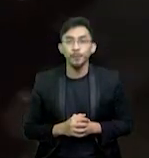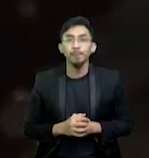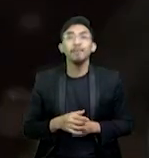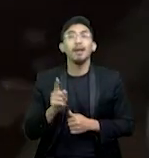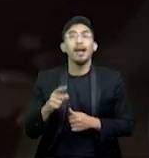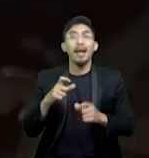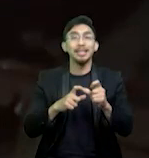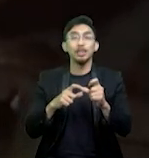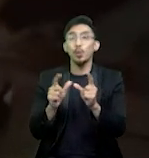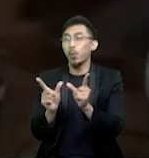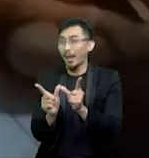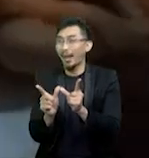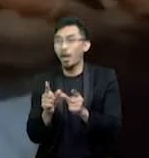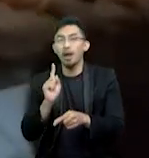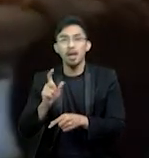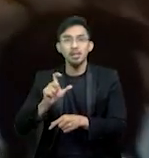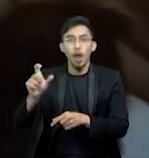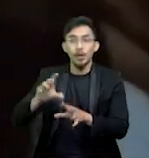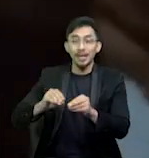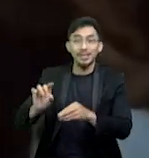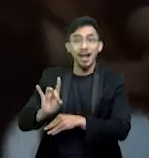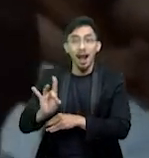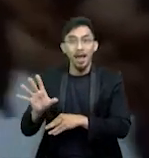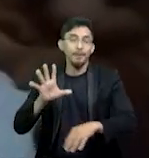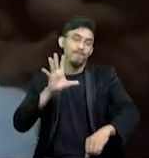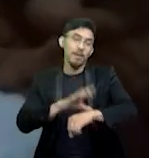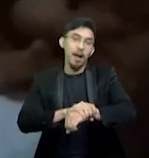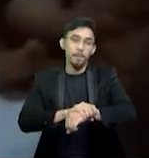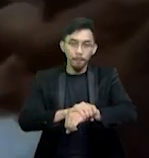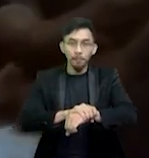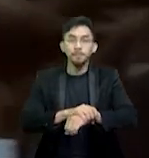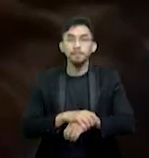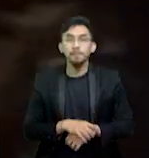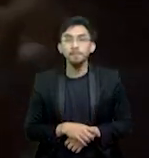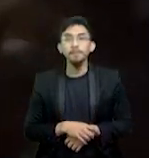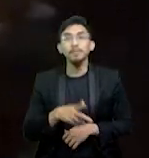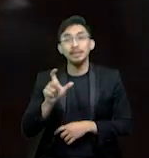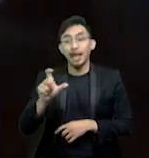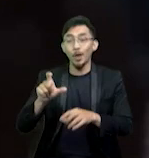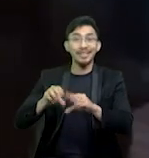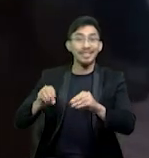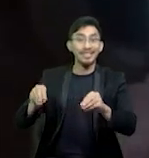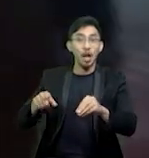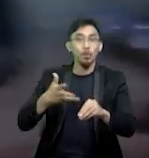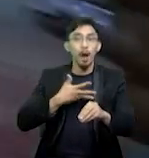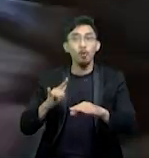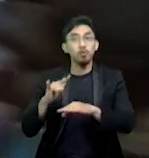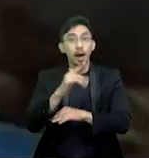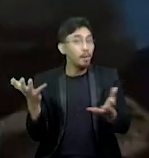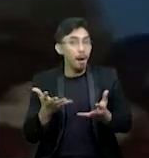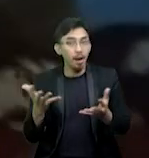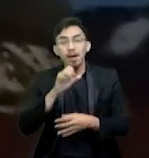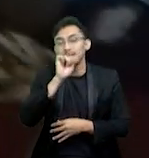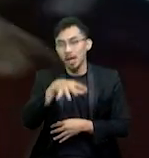sembilan calon pekerja migran ilegal diamankan para calon pekerja migran akan diberangkatkan ke Singapura sebagai asisten rumah